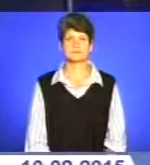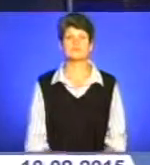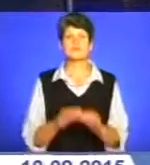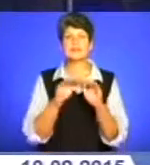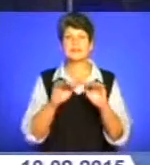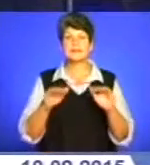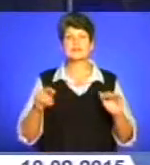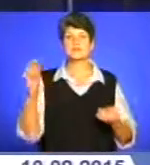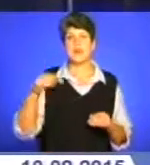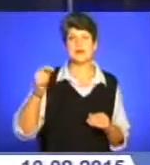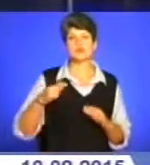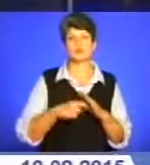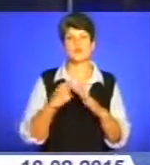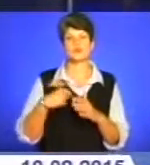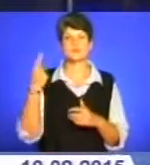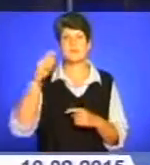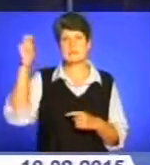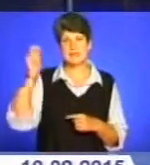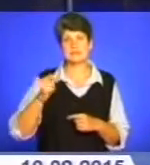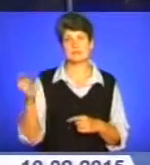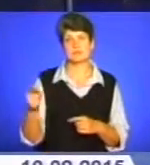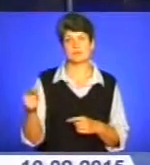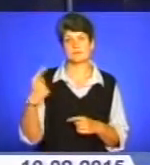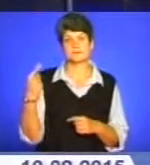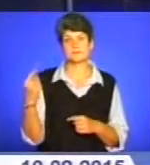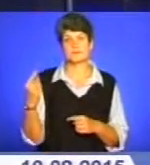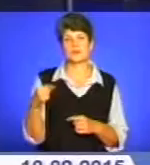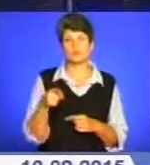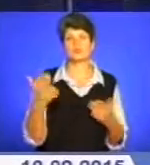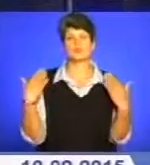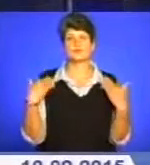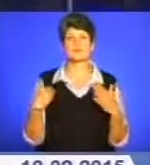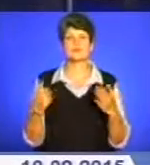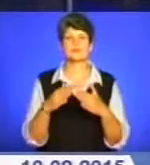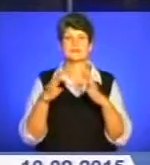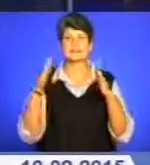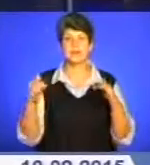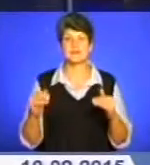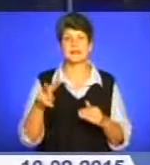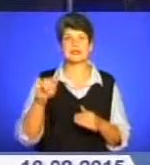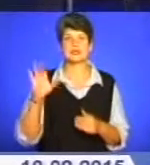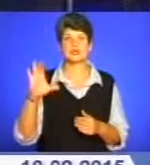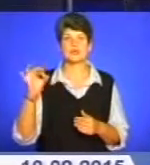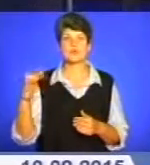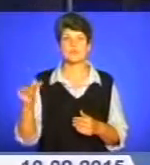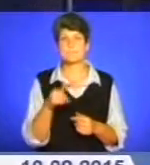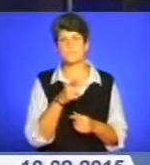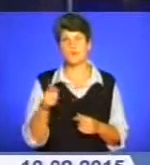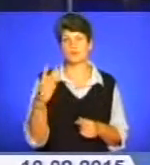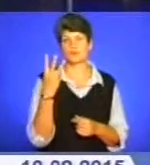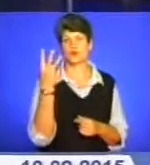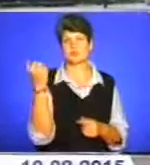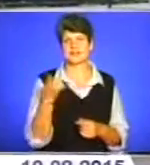Діти з Луганської та Донецької областей приїхали на Тернопільщину. Тут вони відпочиватимуть у дитячому таборі «Лісовий» протягом 3 тижнів.